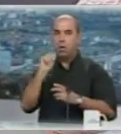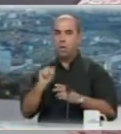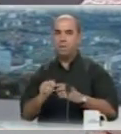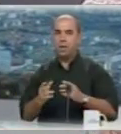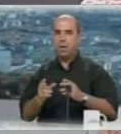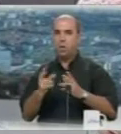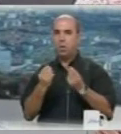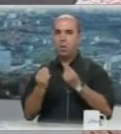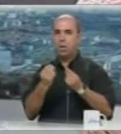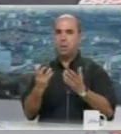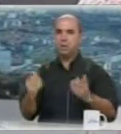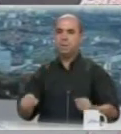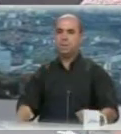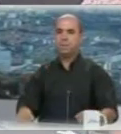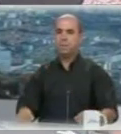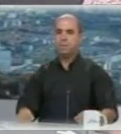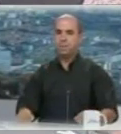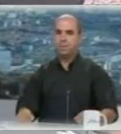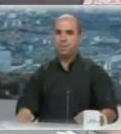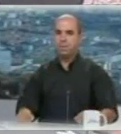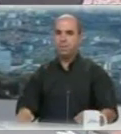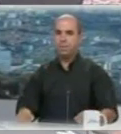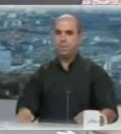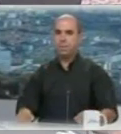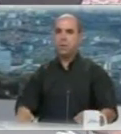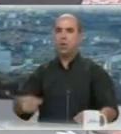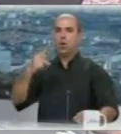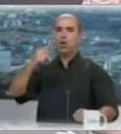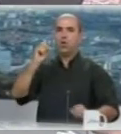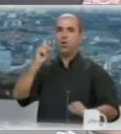حول مونوغرافيا تاع المونوغرافيا القليعة